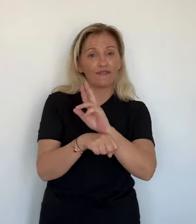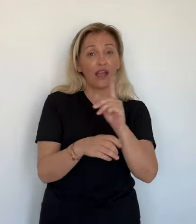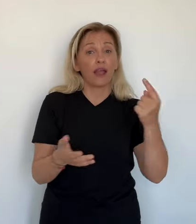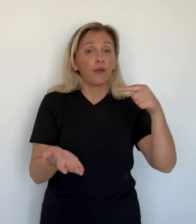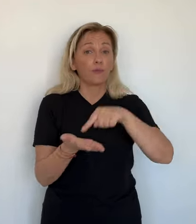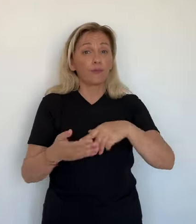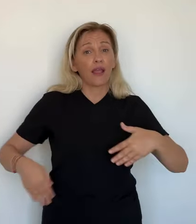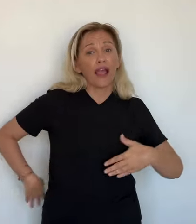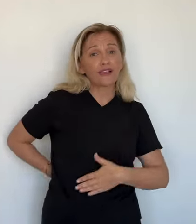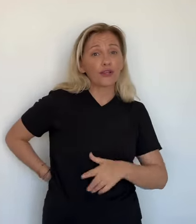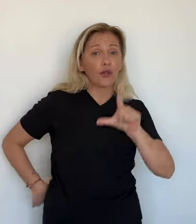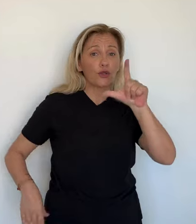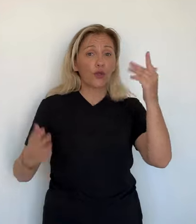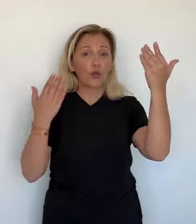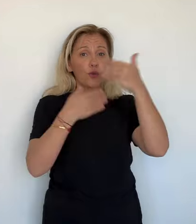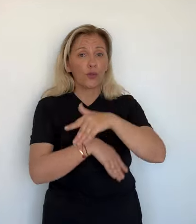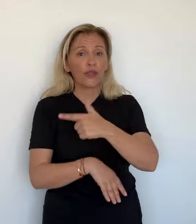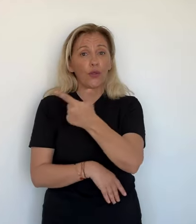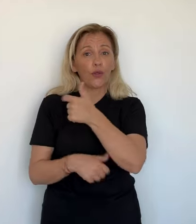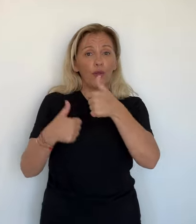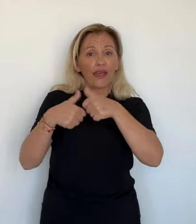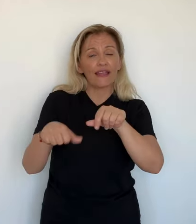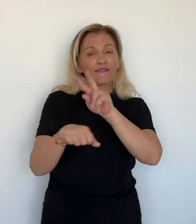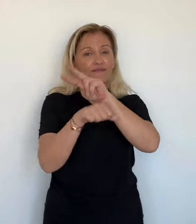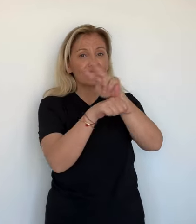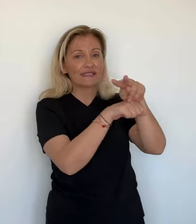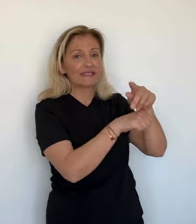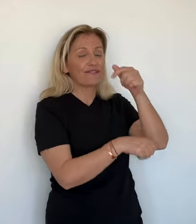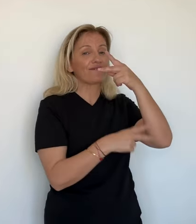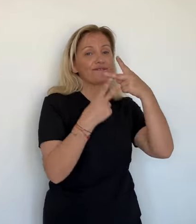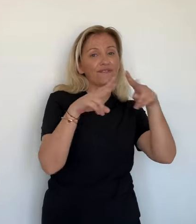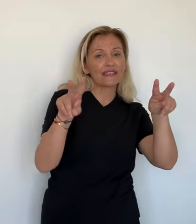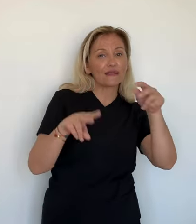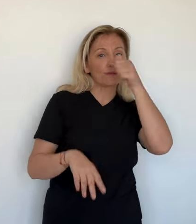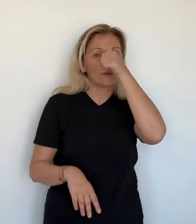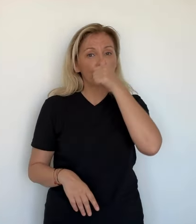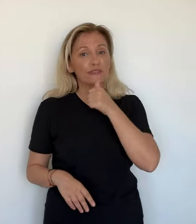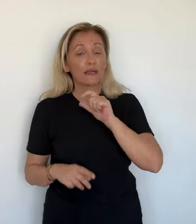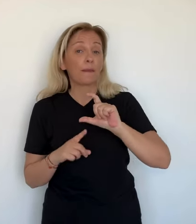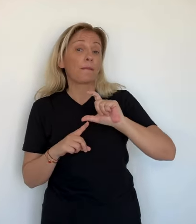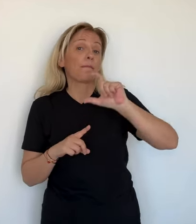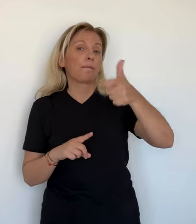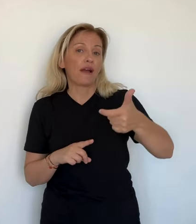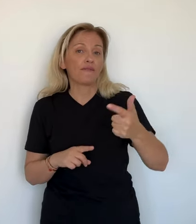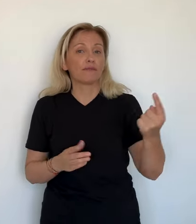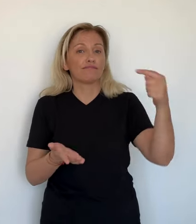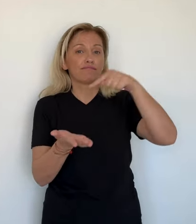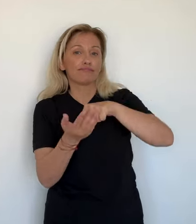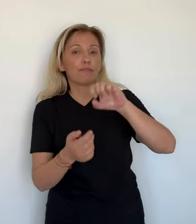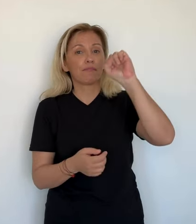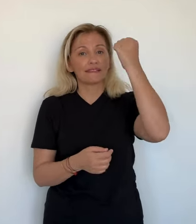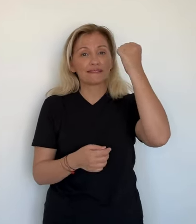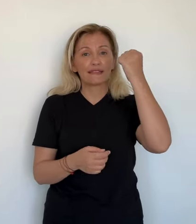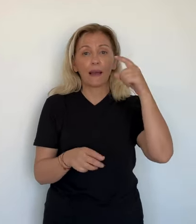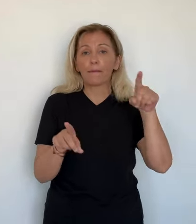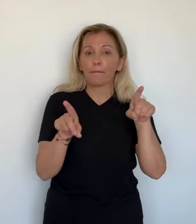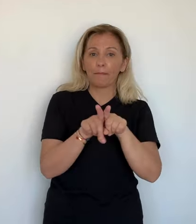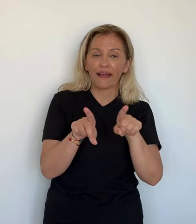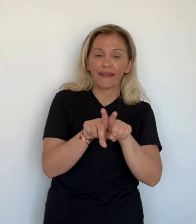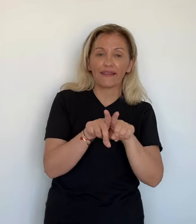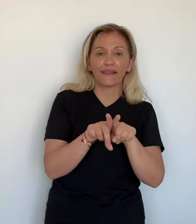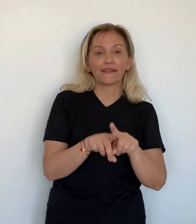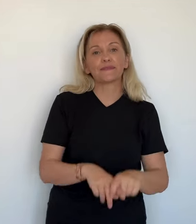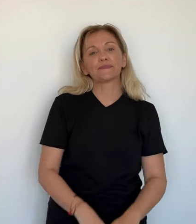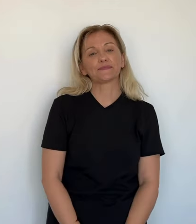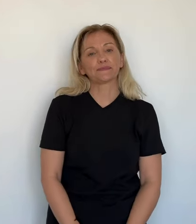viennent de parcourir une partie du GR20 et avaient réservé leur nuitée. Deux nuitées sur Ajaccio pour voir le centre-ville